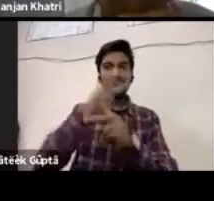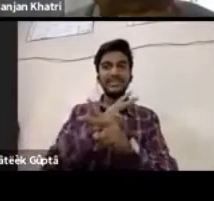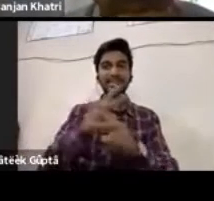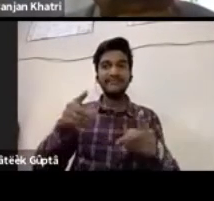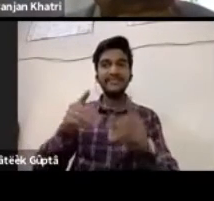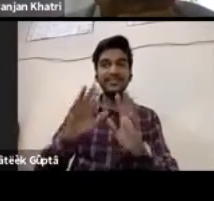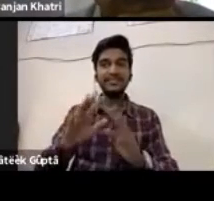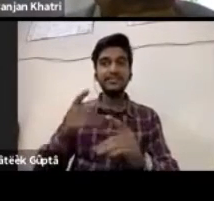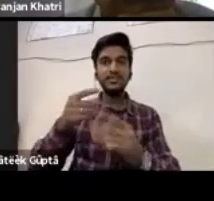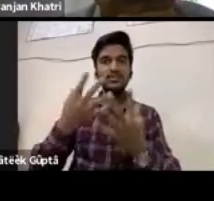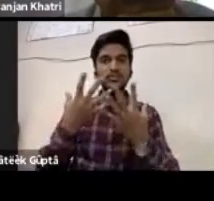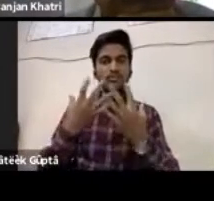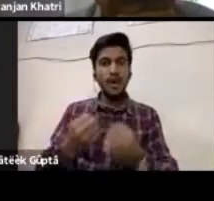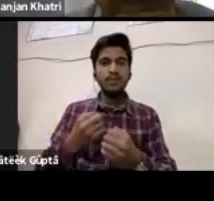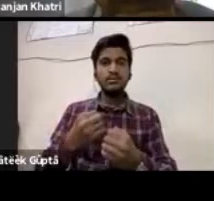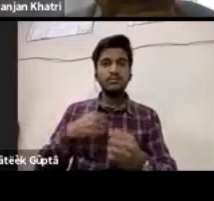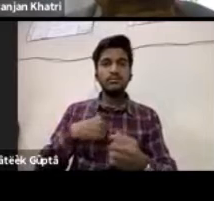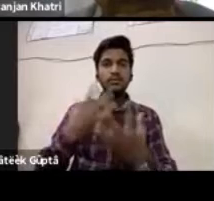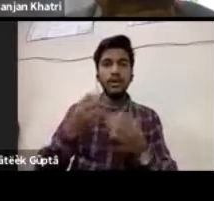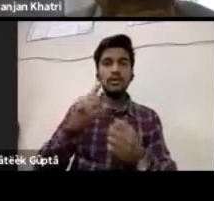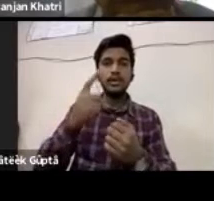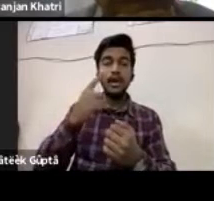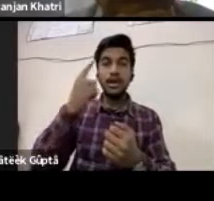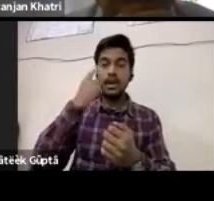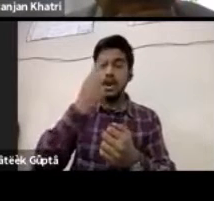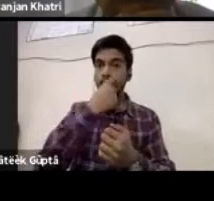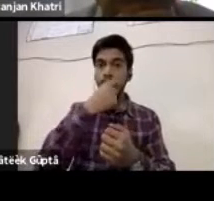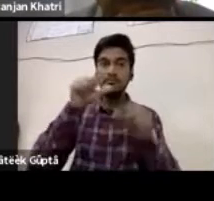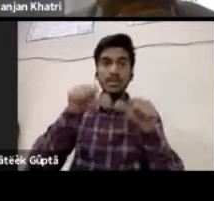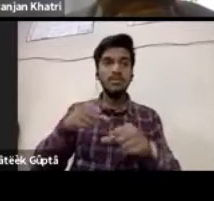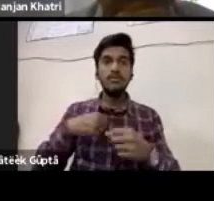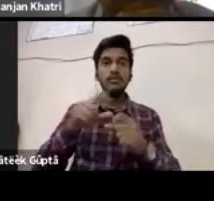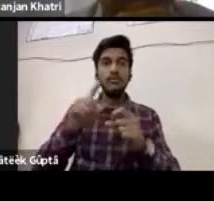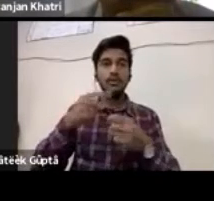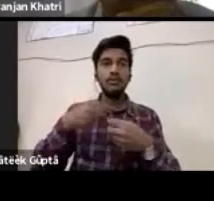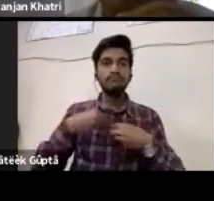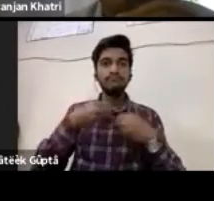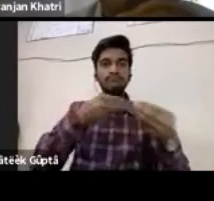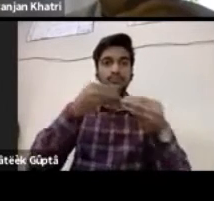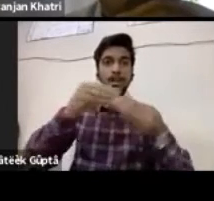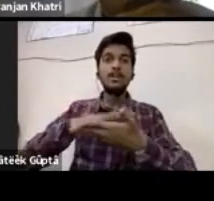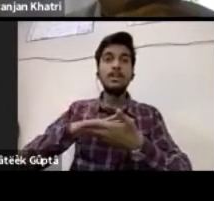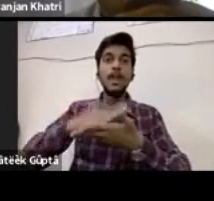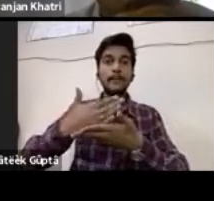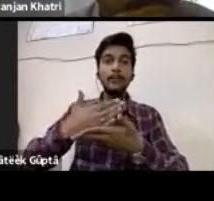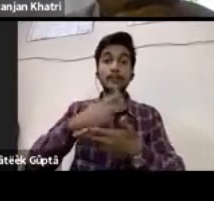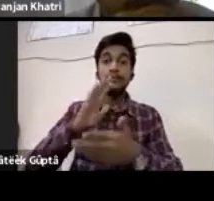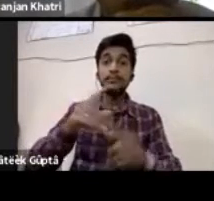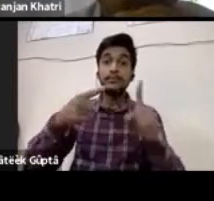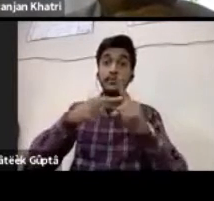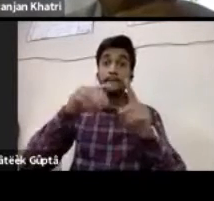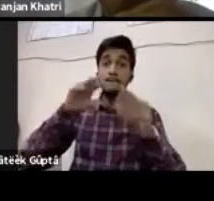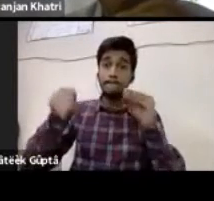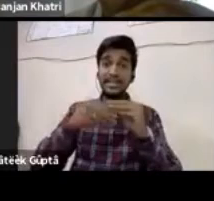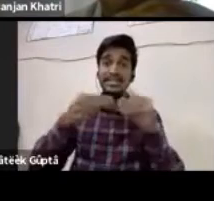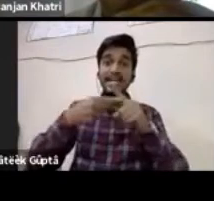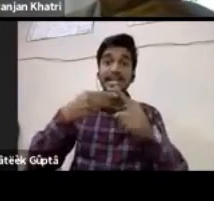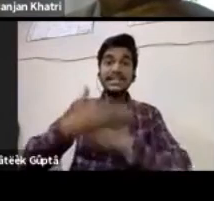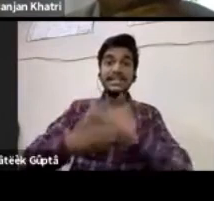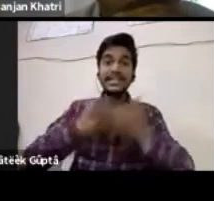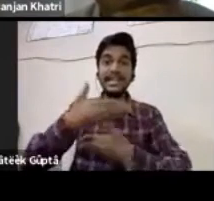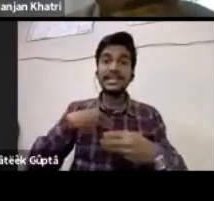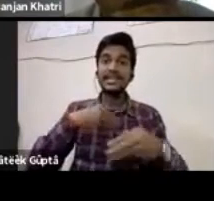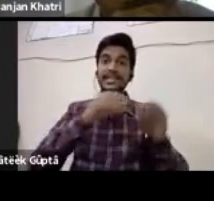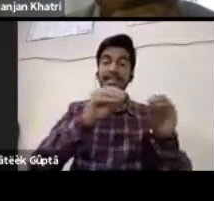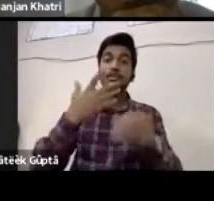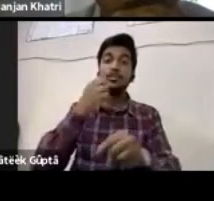मैंने ब्लाइंड बच्चों को लैपटॉप दिलाने का हम लोगों ने प्लान किया और उनको ट्रेनिंग दी लैपटॉप दे के, गवर्नमेंट कॉलेजेस के ब्लाइंड बच्चों को